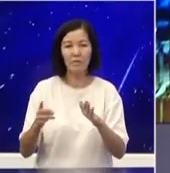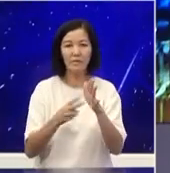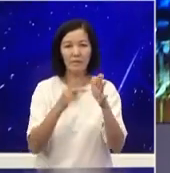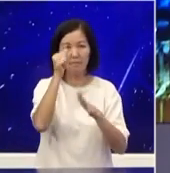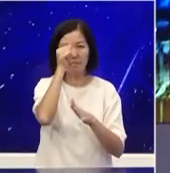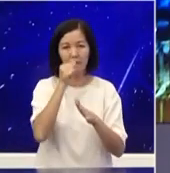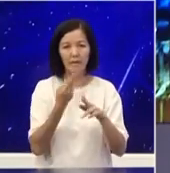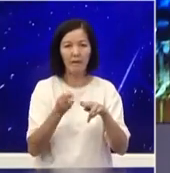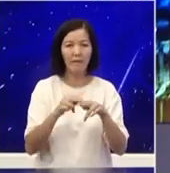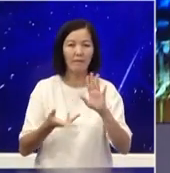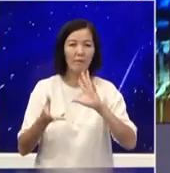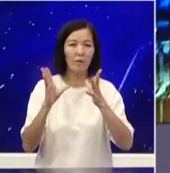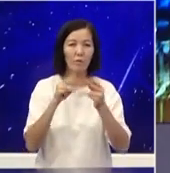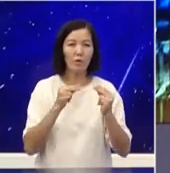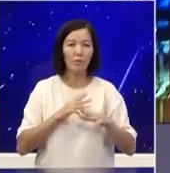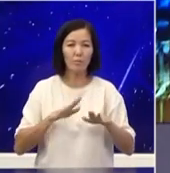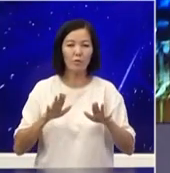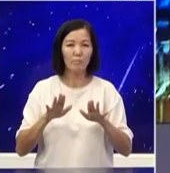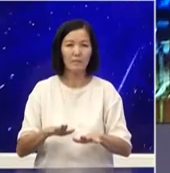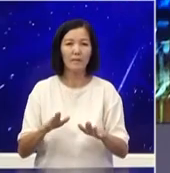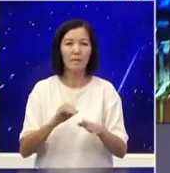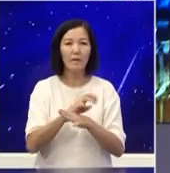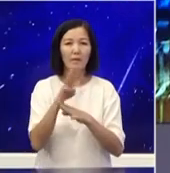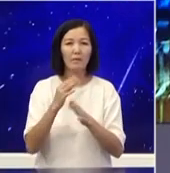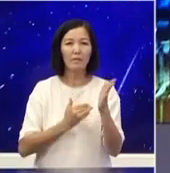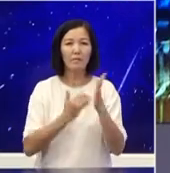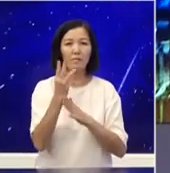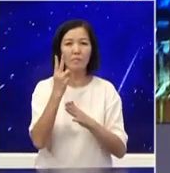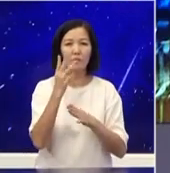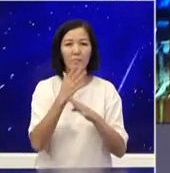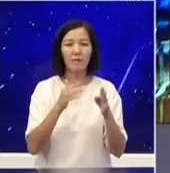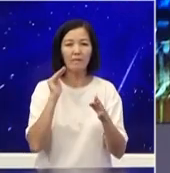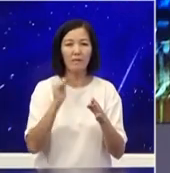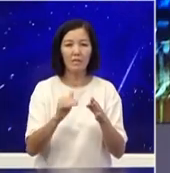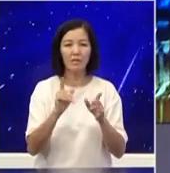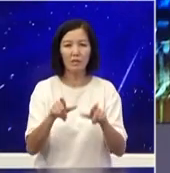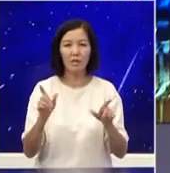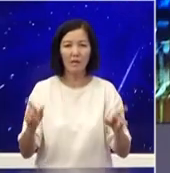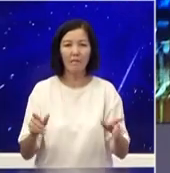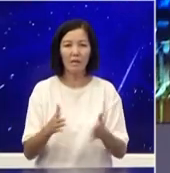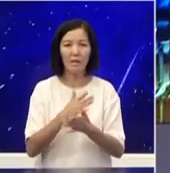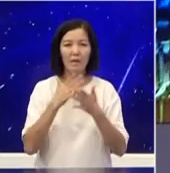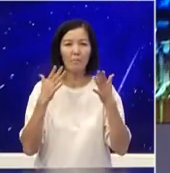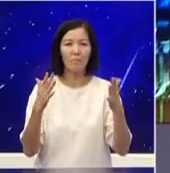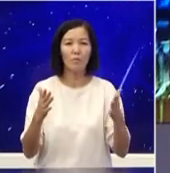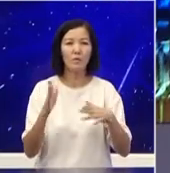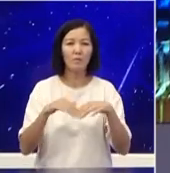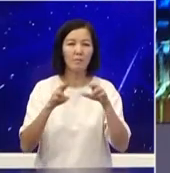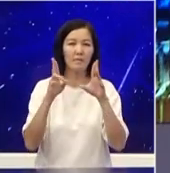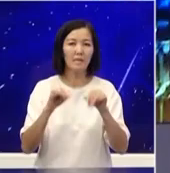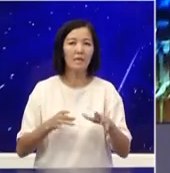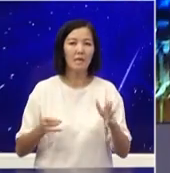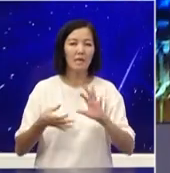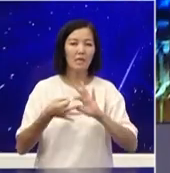этого года рабочими местами обеспечены свыше 2500 жителей. О наиболее востребованных и доступных специальностях в регионе